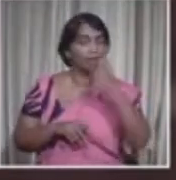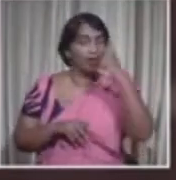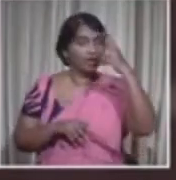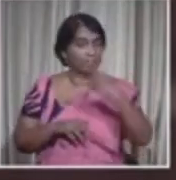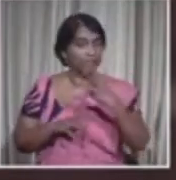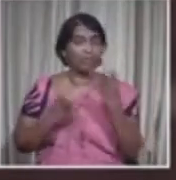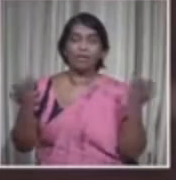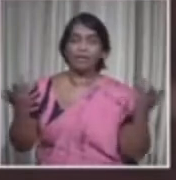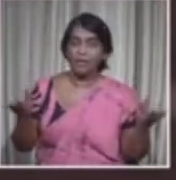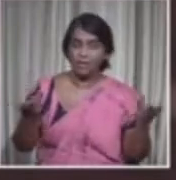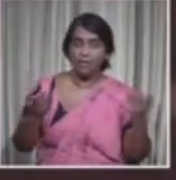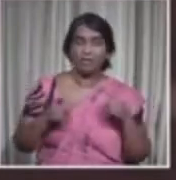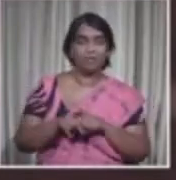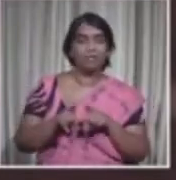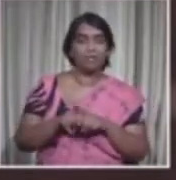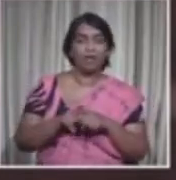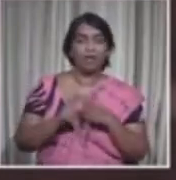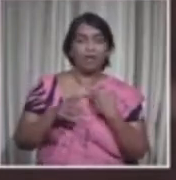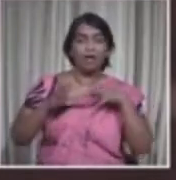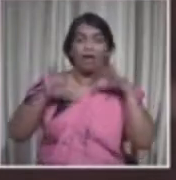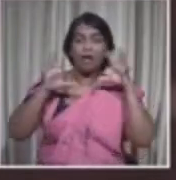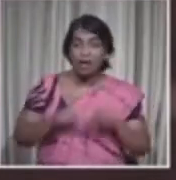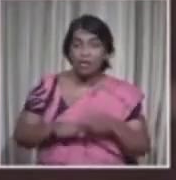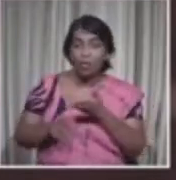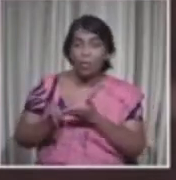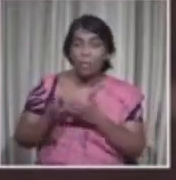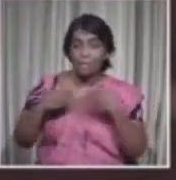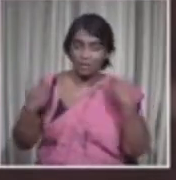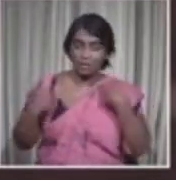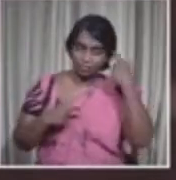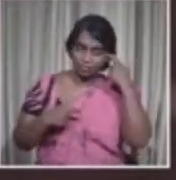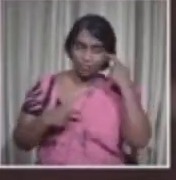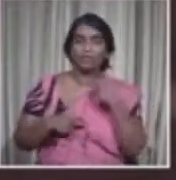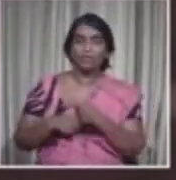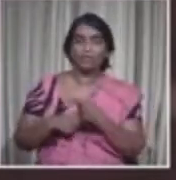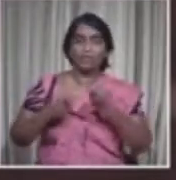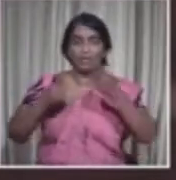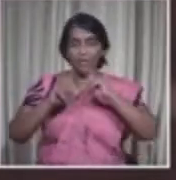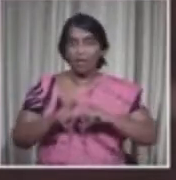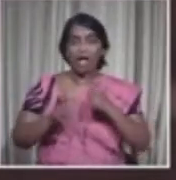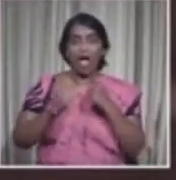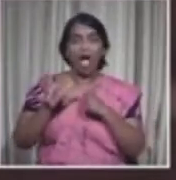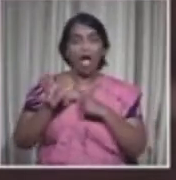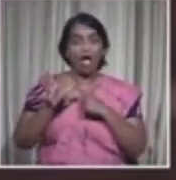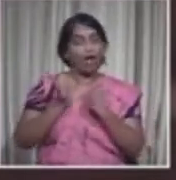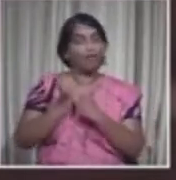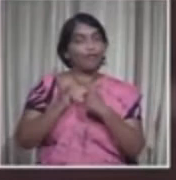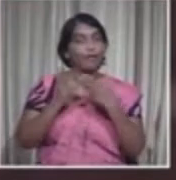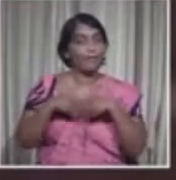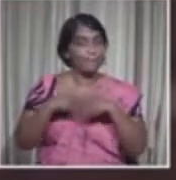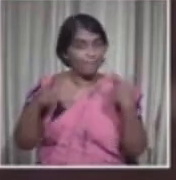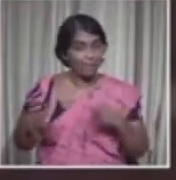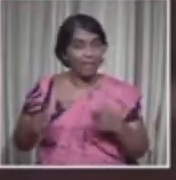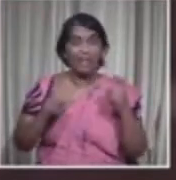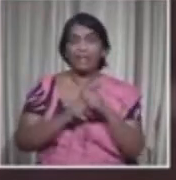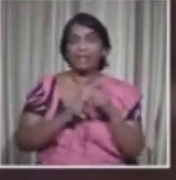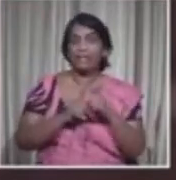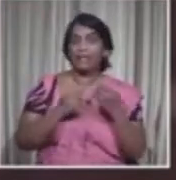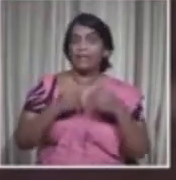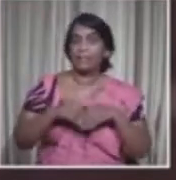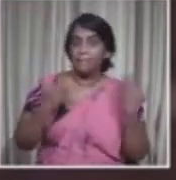නැති වුණා. ආ අයිතිකාරය කවුද කියලා අපි දන්නවා. හරි ඊළඟට අරුණ පත්තරේ, ඊළඟට දිවයින